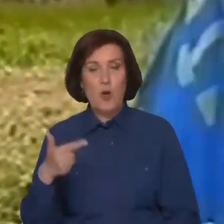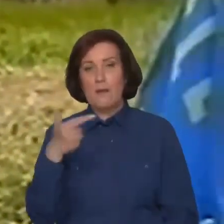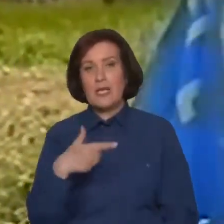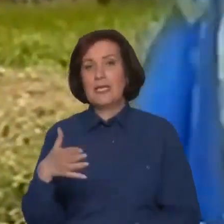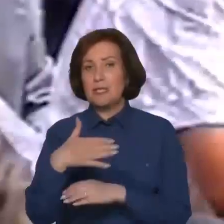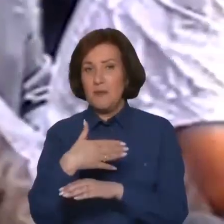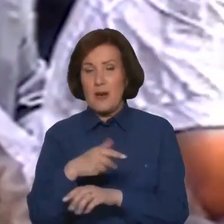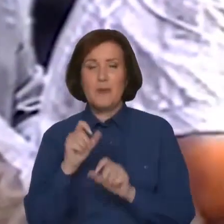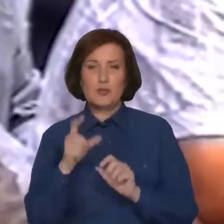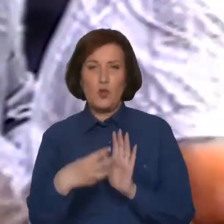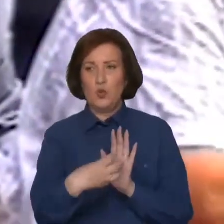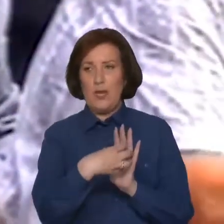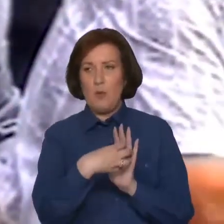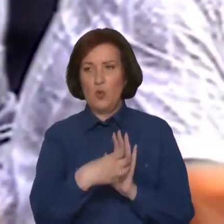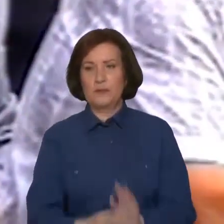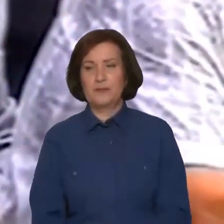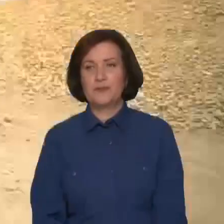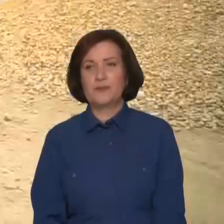блакитний прапор і золоту тамгу.